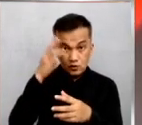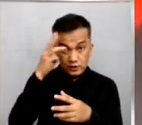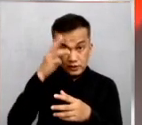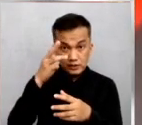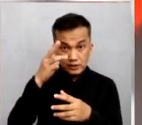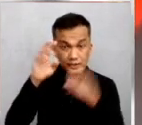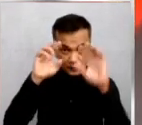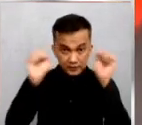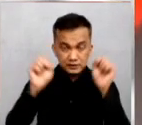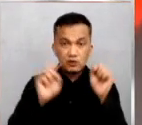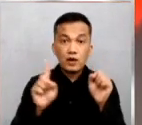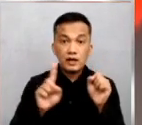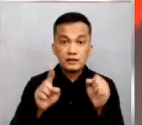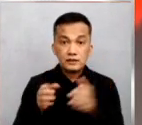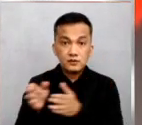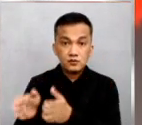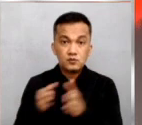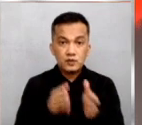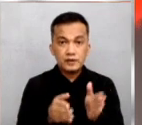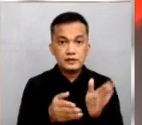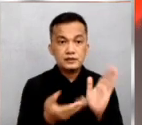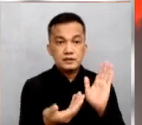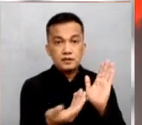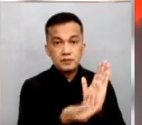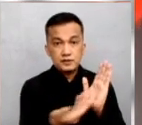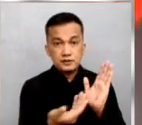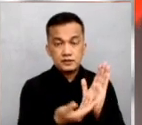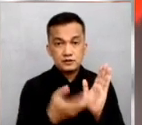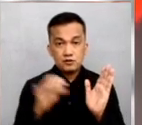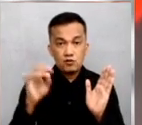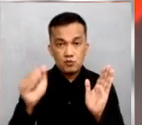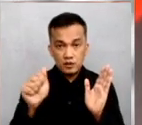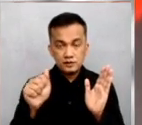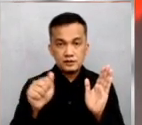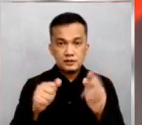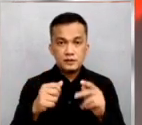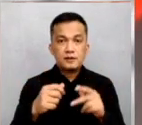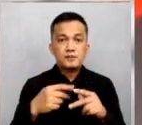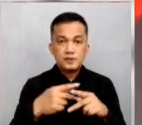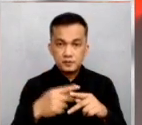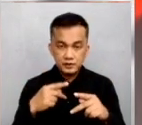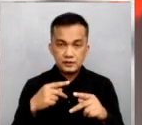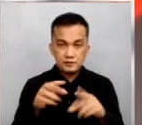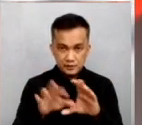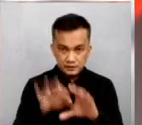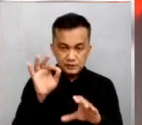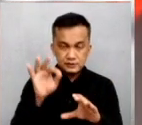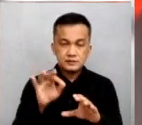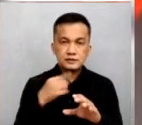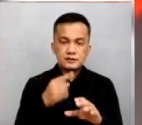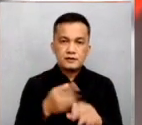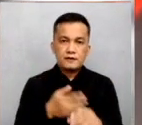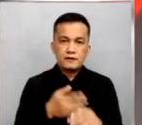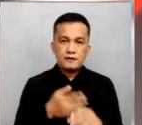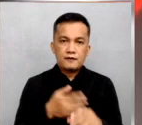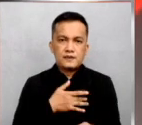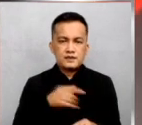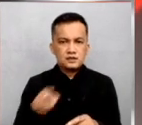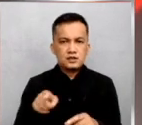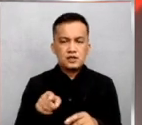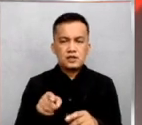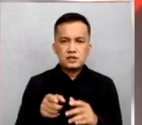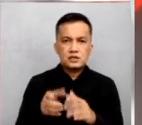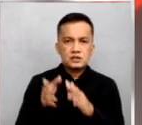ng pagpresinta ng COA ng kanilang preliminary findings at ang impresyon na iniiwan ito sa isip ng mga